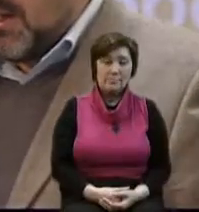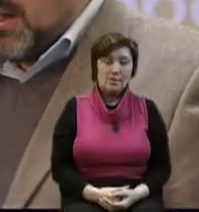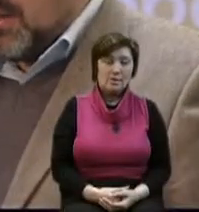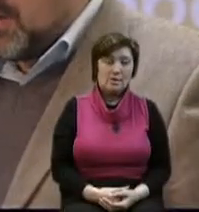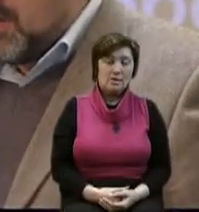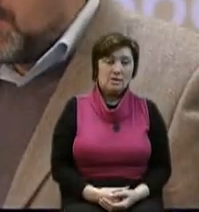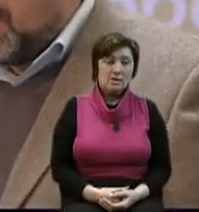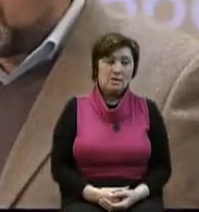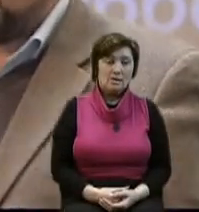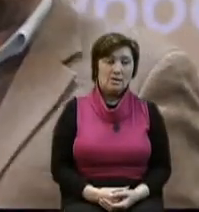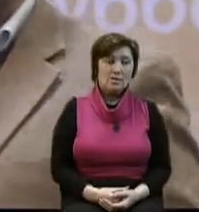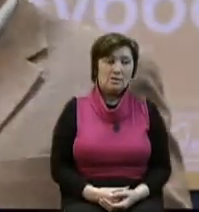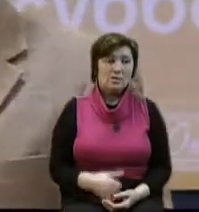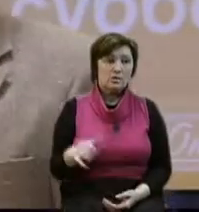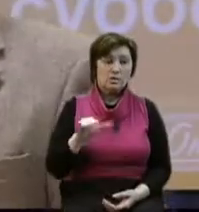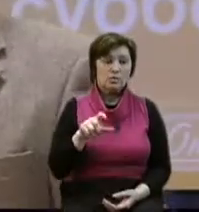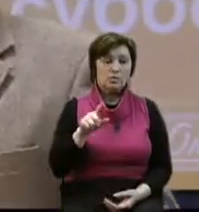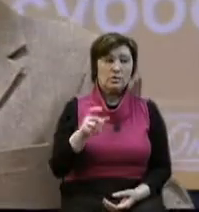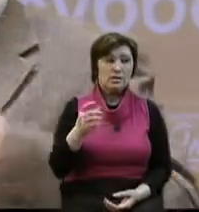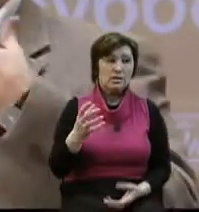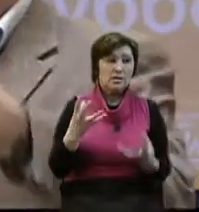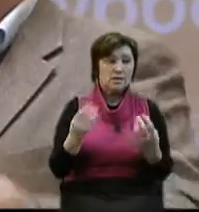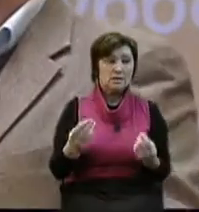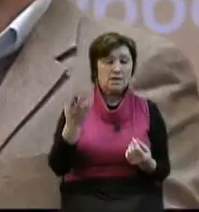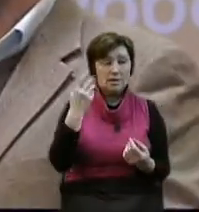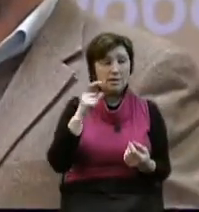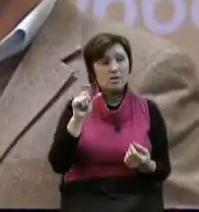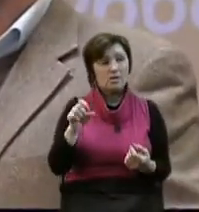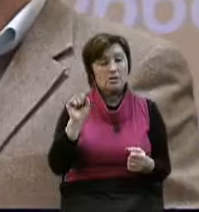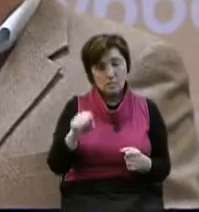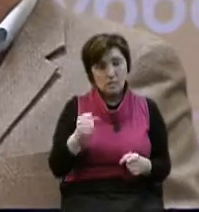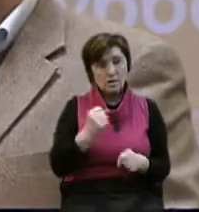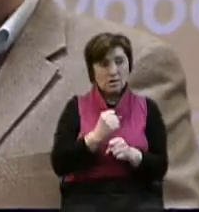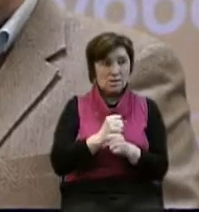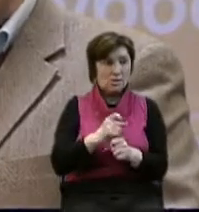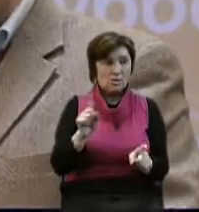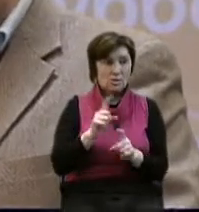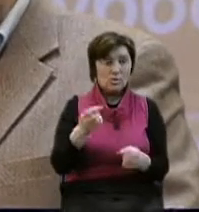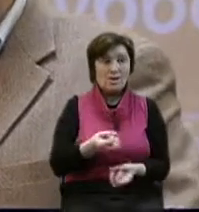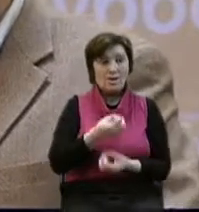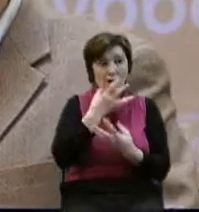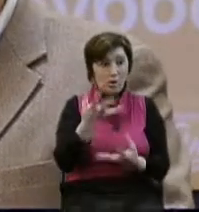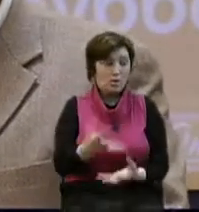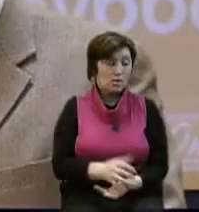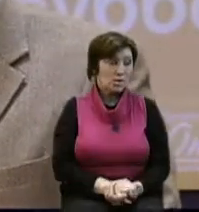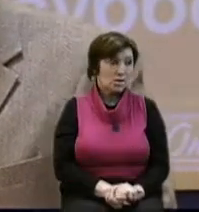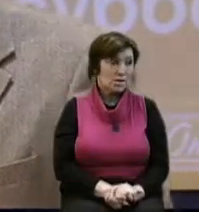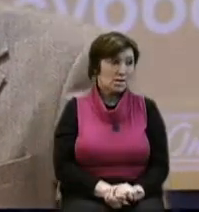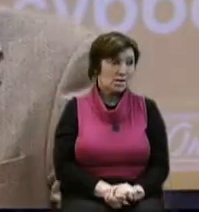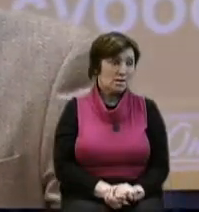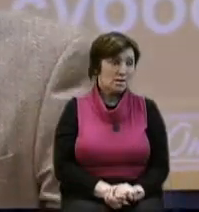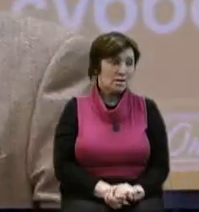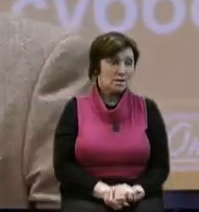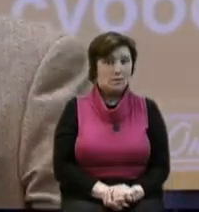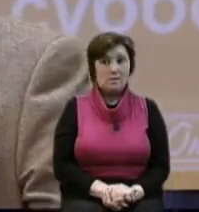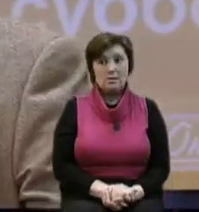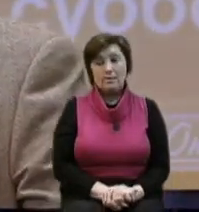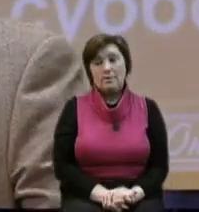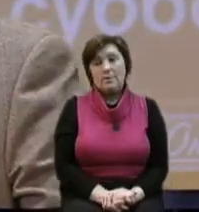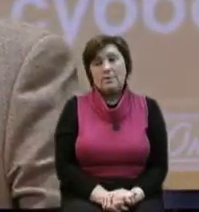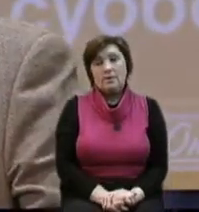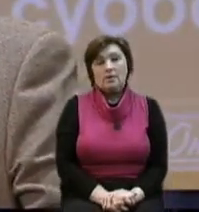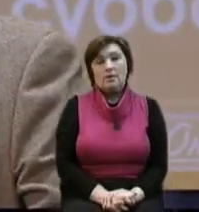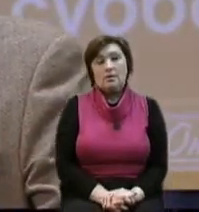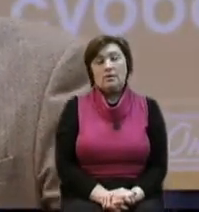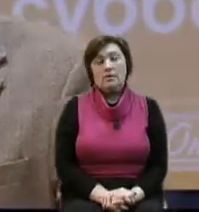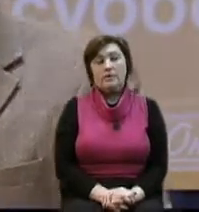когда человек может сделать что-то хорошее. И в данном случае он приводит в